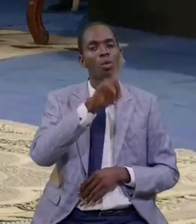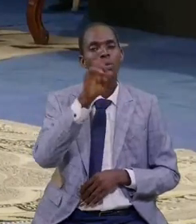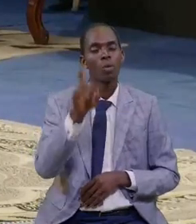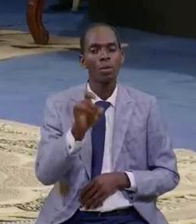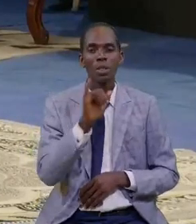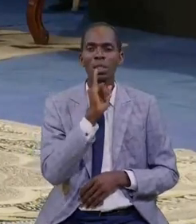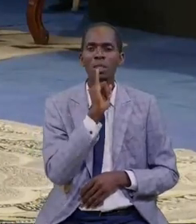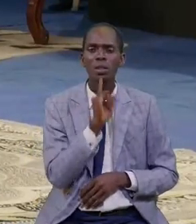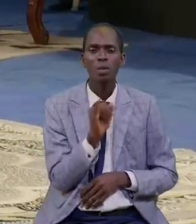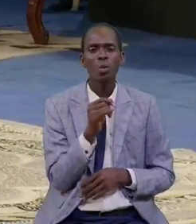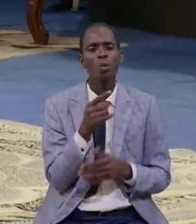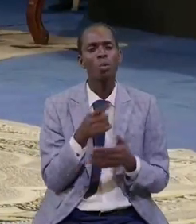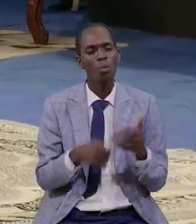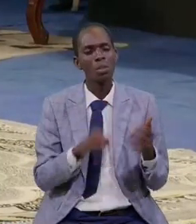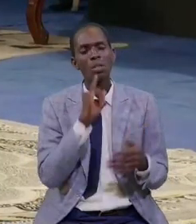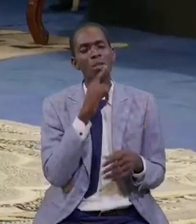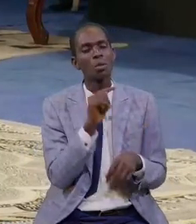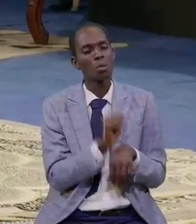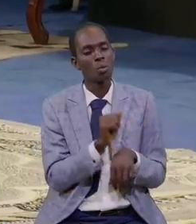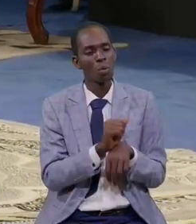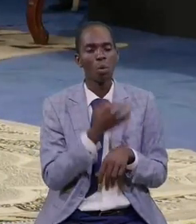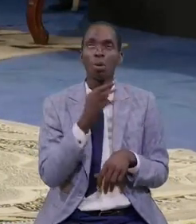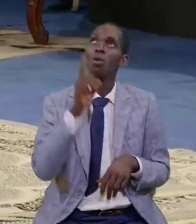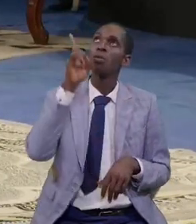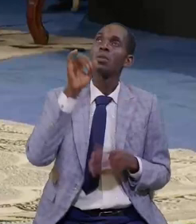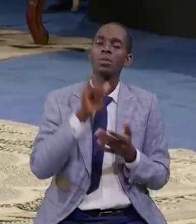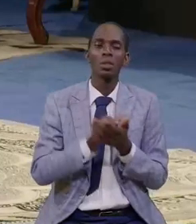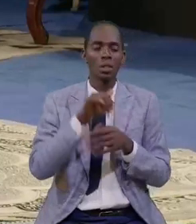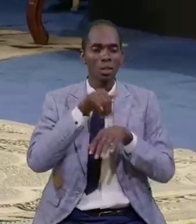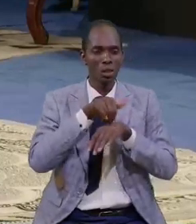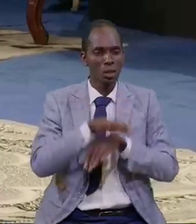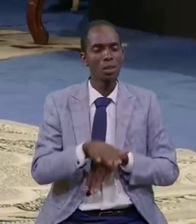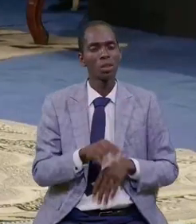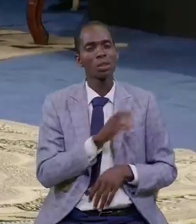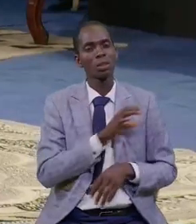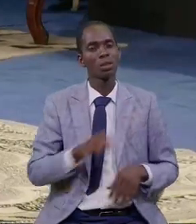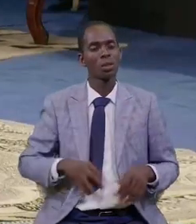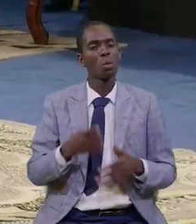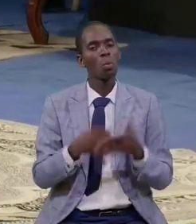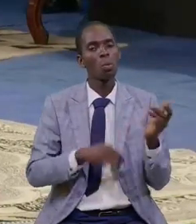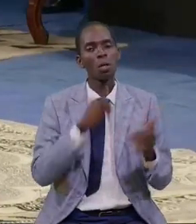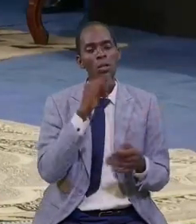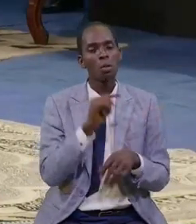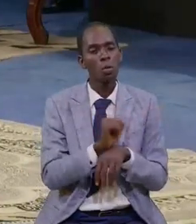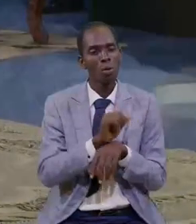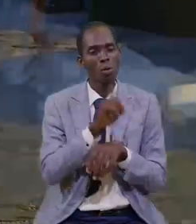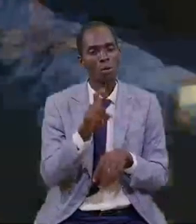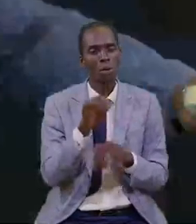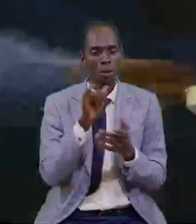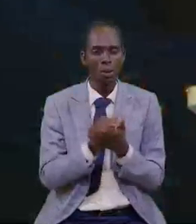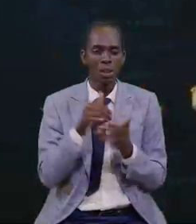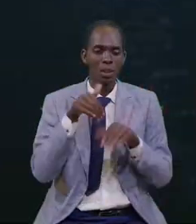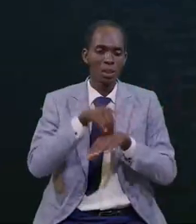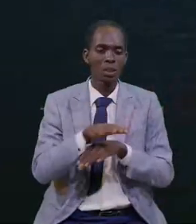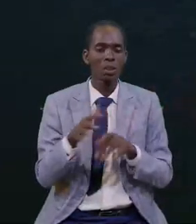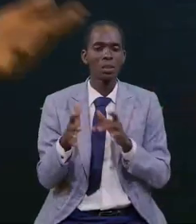est quel quels sont les œuvres de celui qui a envoyé Christ qui a envoyé Jésus